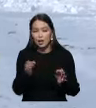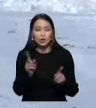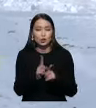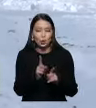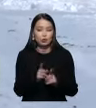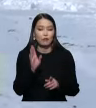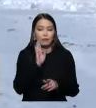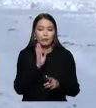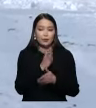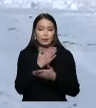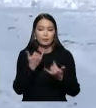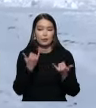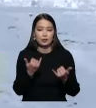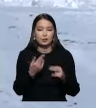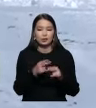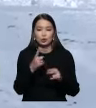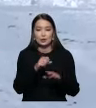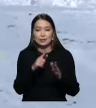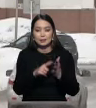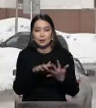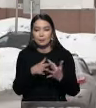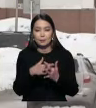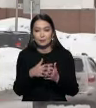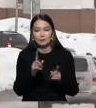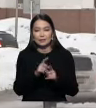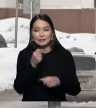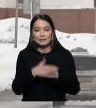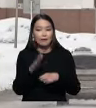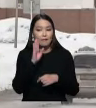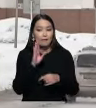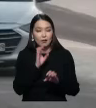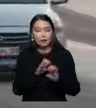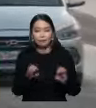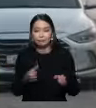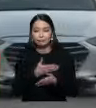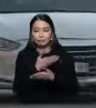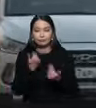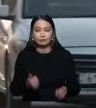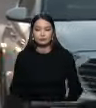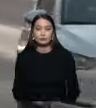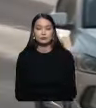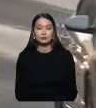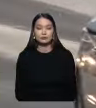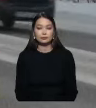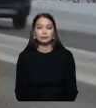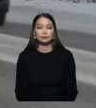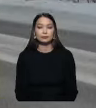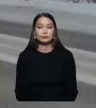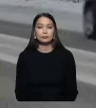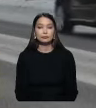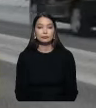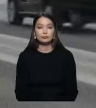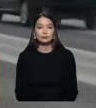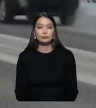области. Сегодня в 117 селах региона нет централизованного водоснабжения. Анастасия Дроняк, Айжан Куаш, Жанеда